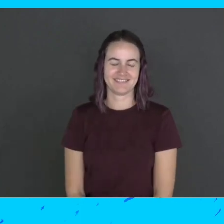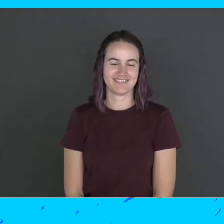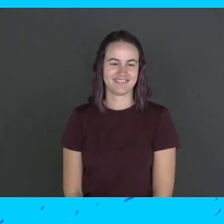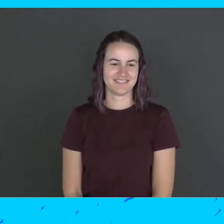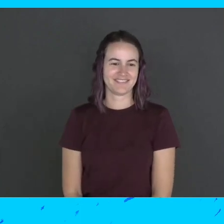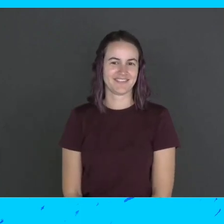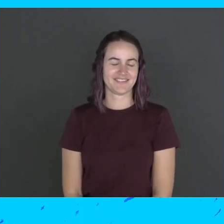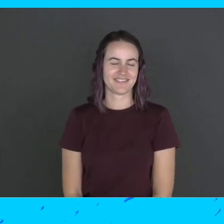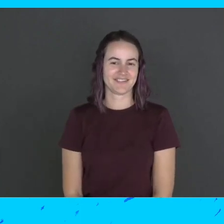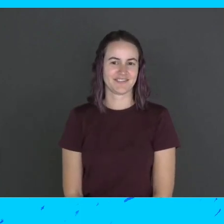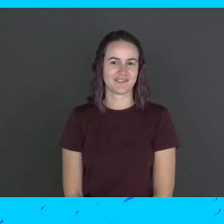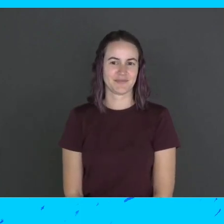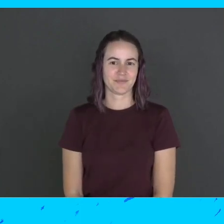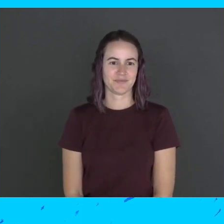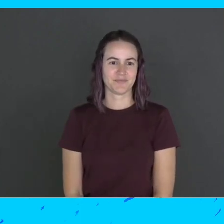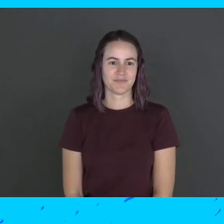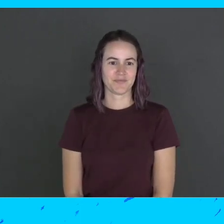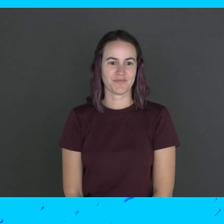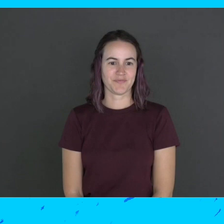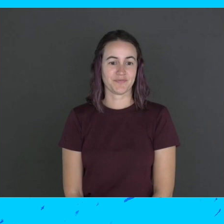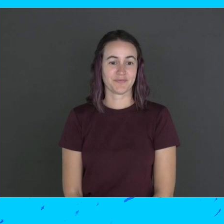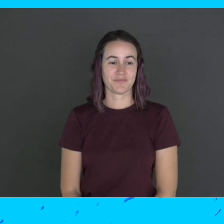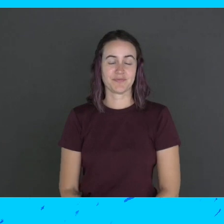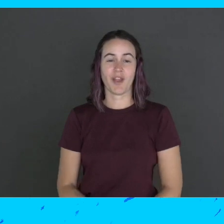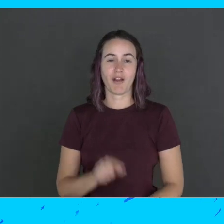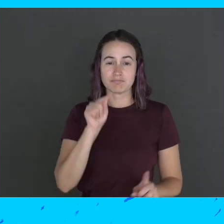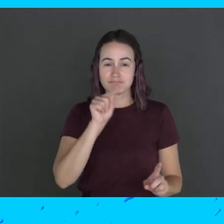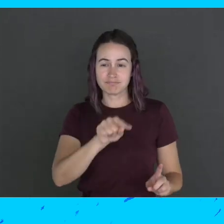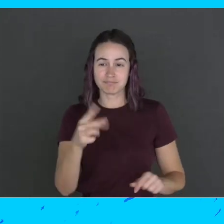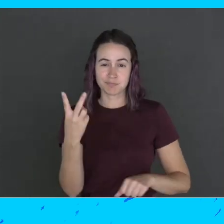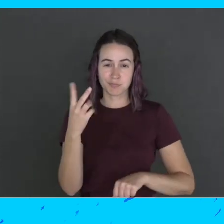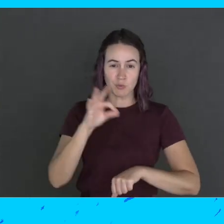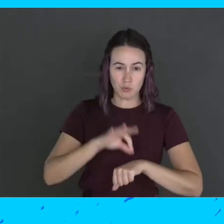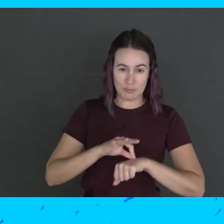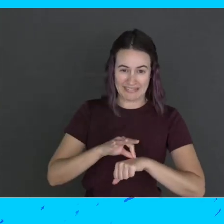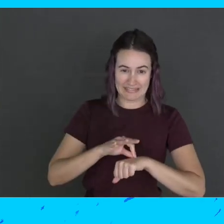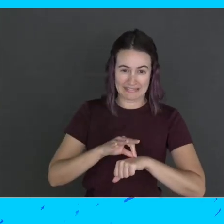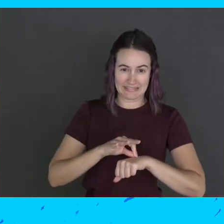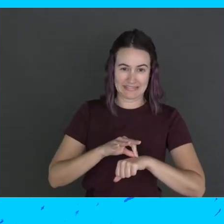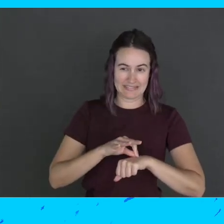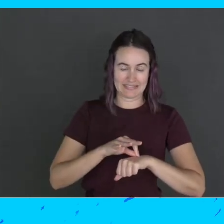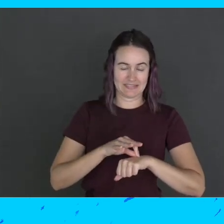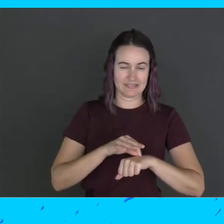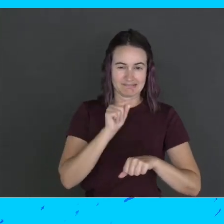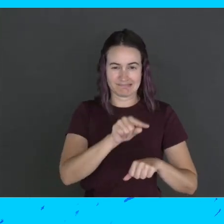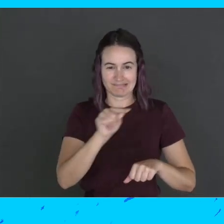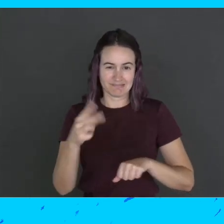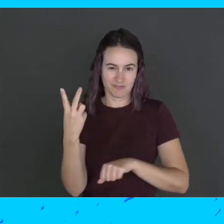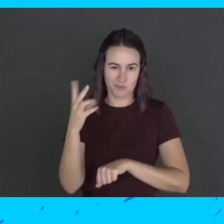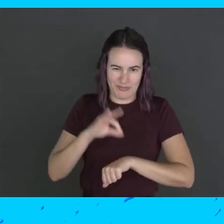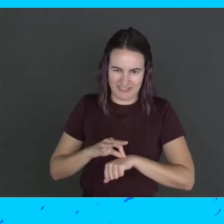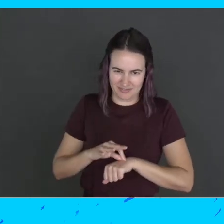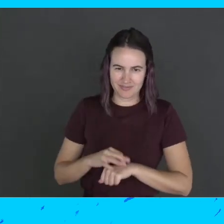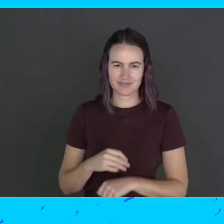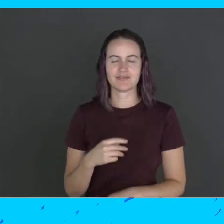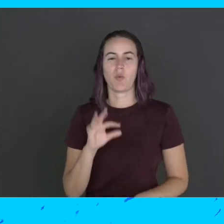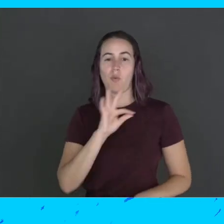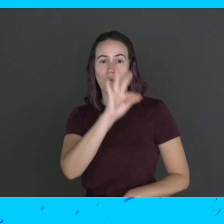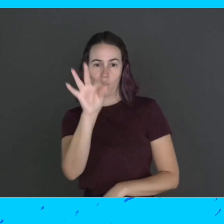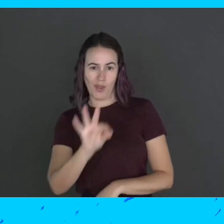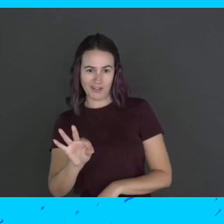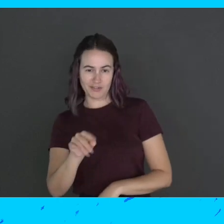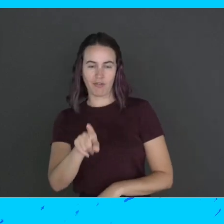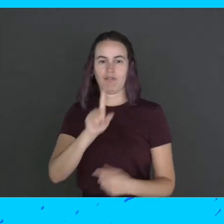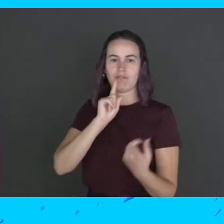participants. En une minute, nous aurons une question. Et la question est,